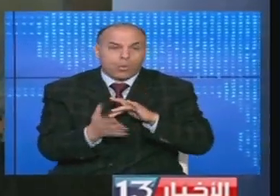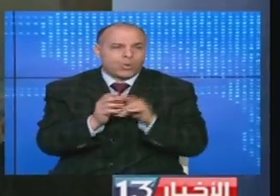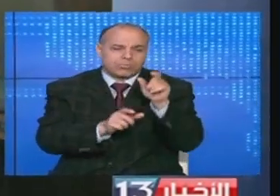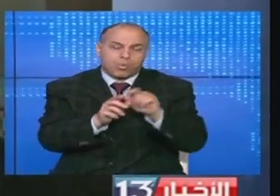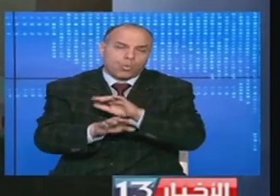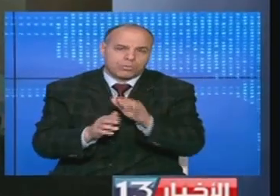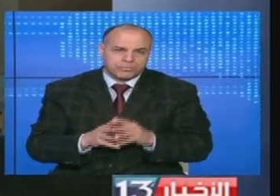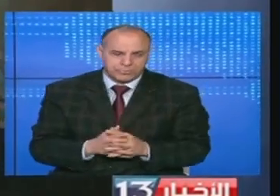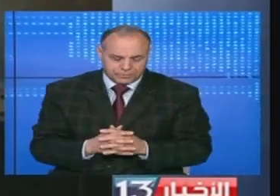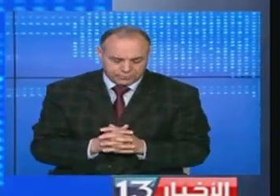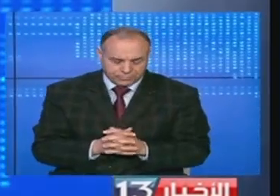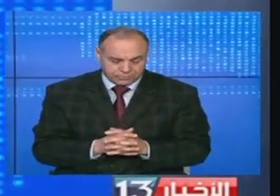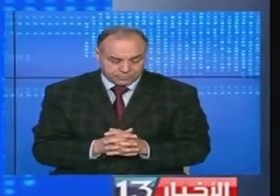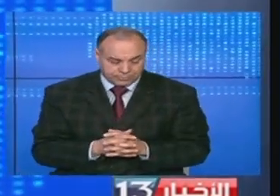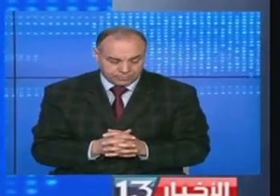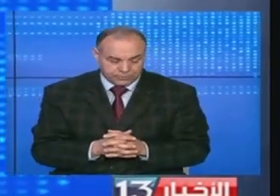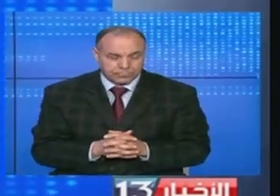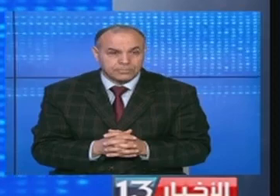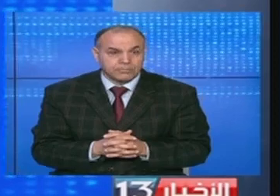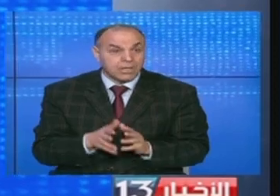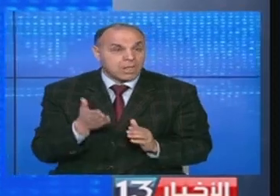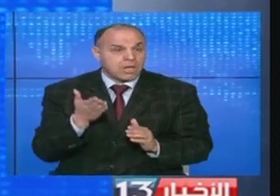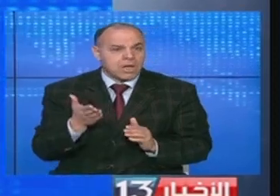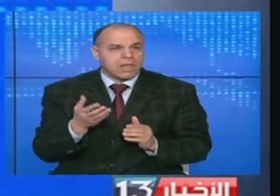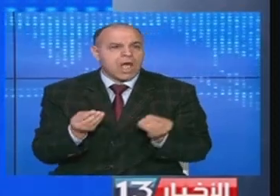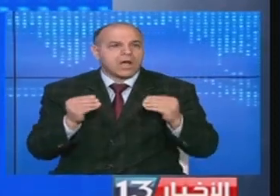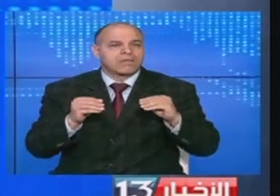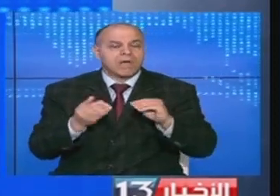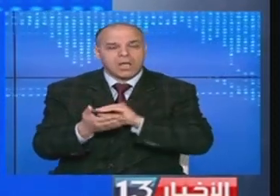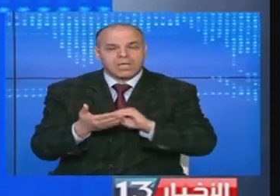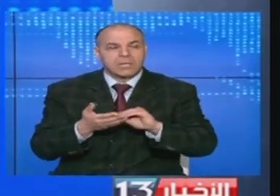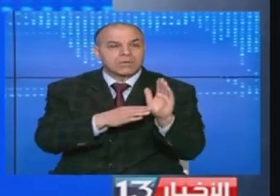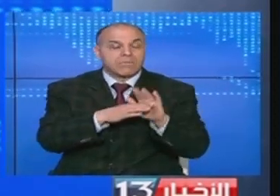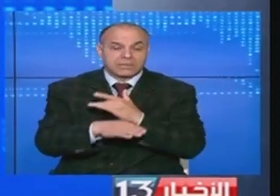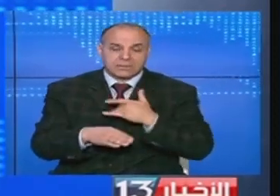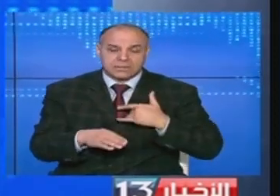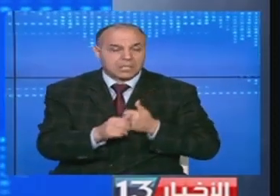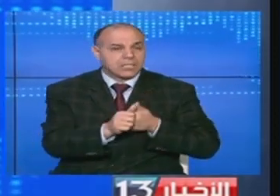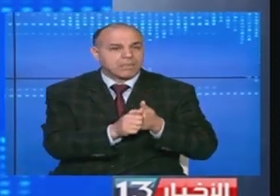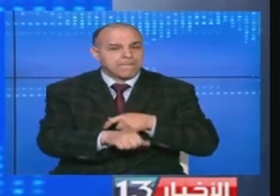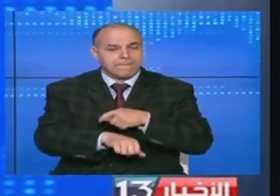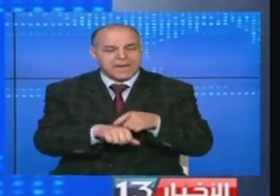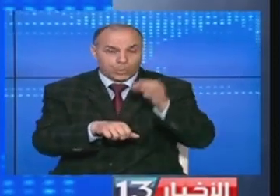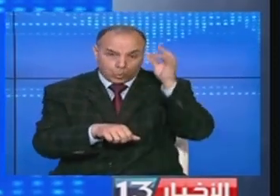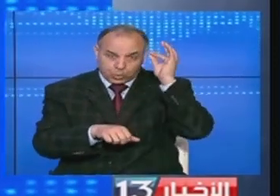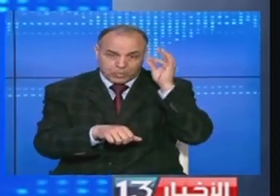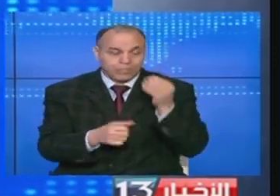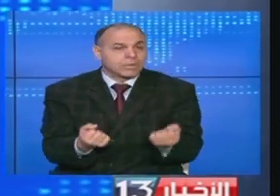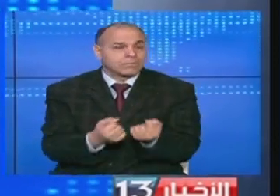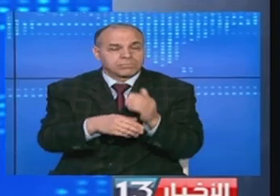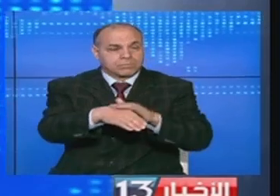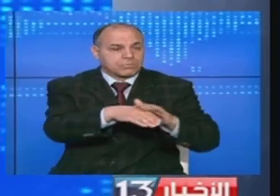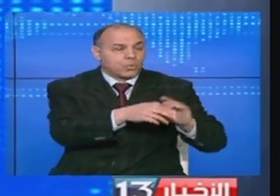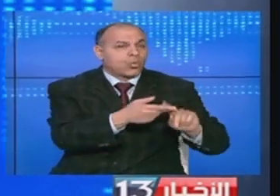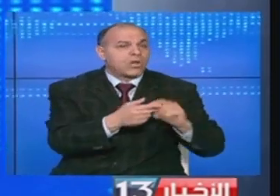فيها هذا وكشفت اداره اصحاب على بلديه تونس حملاتها التوعويه